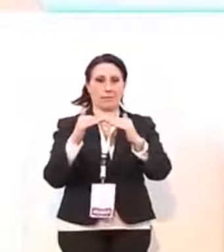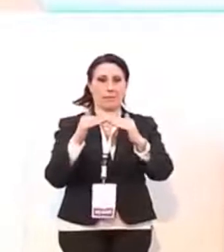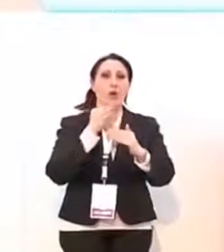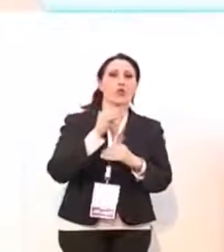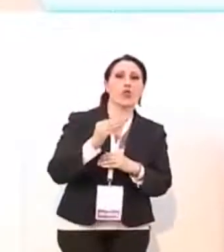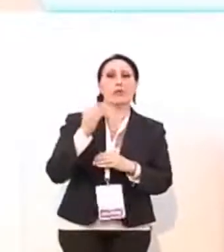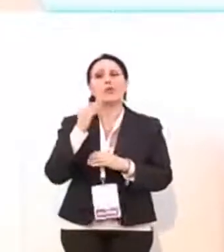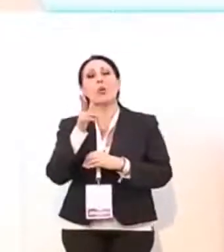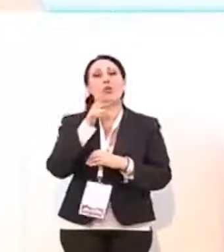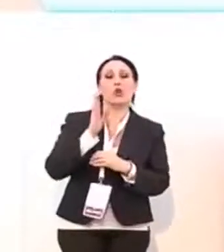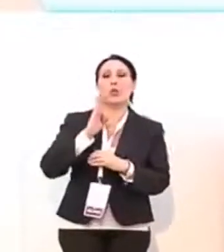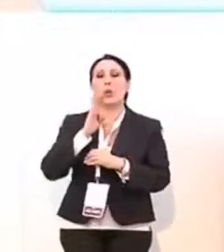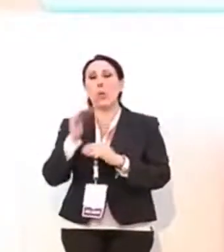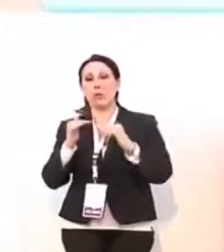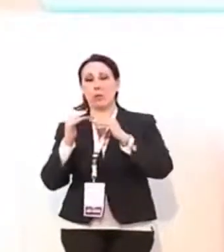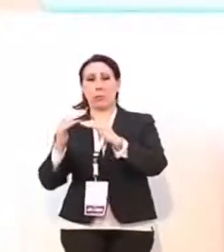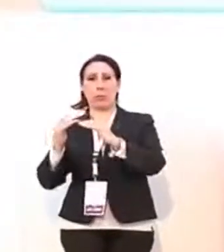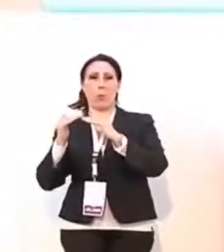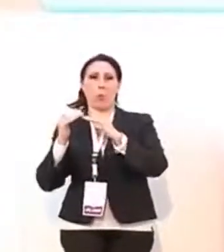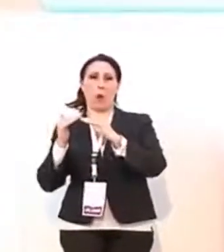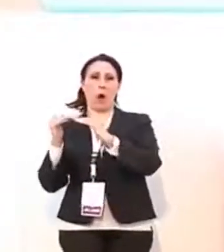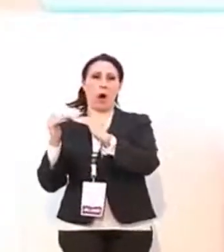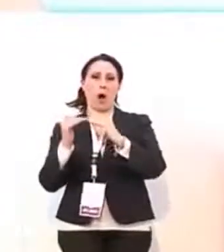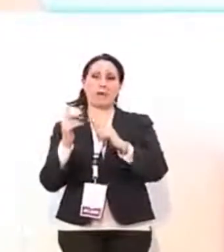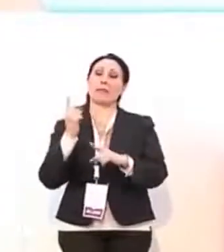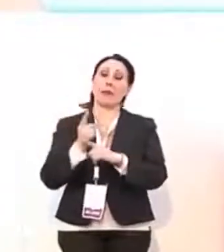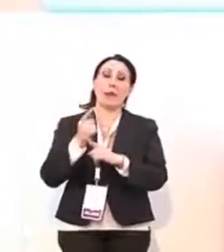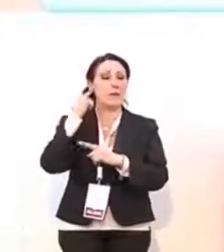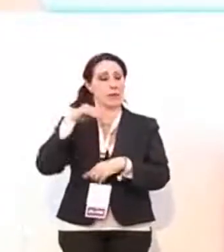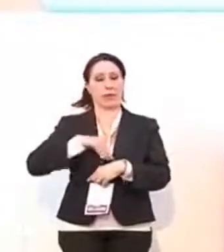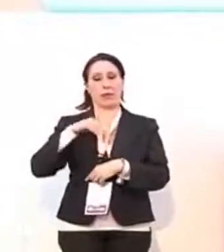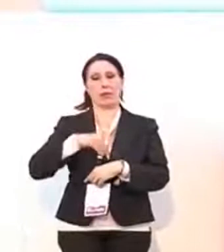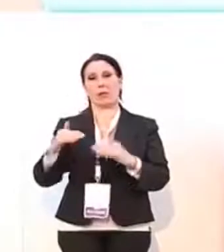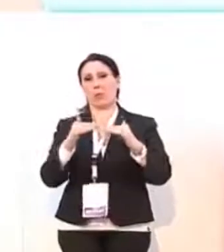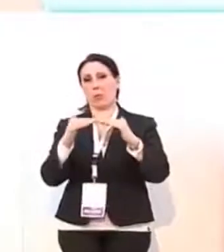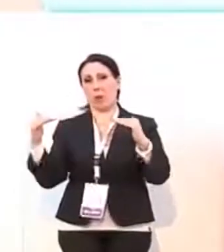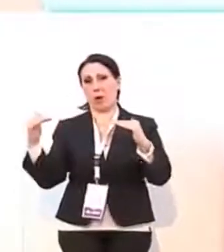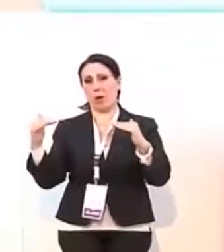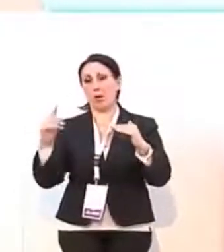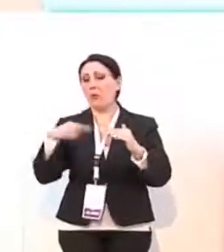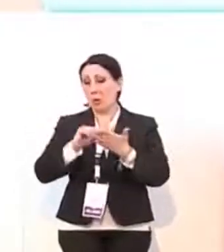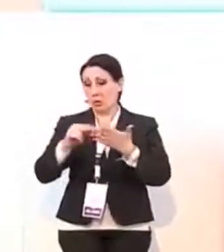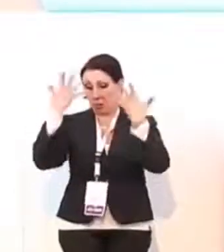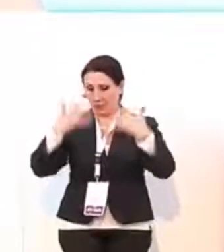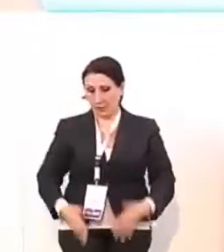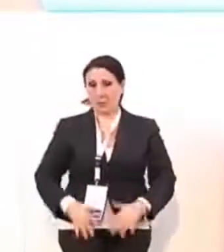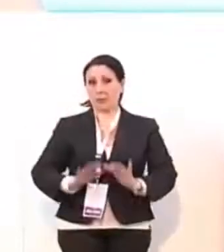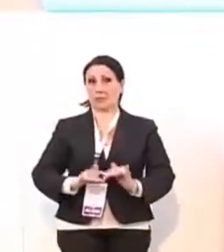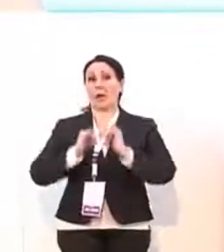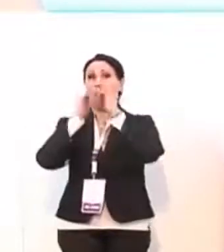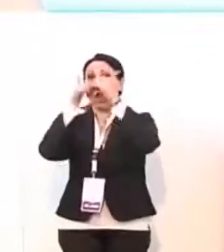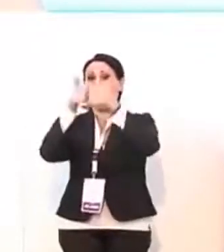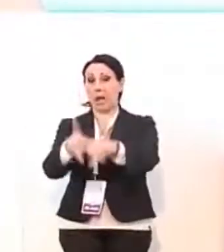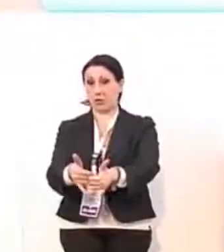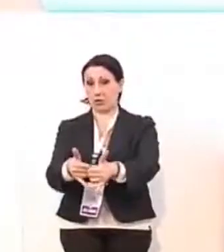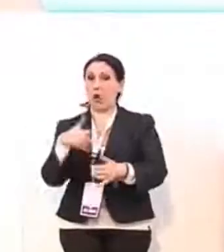percorso scolastico normale si sentono pari, e quando escono da quel percorso, che si